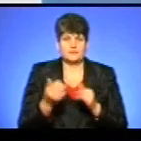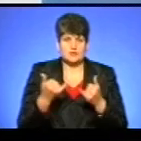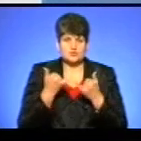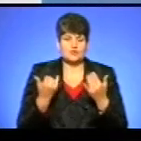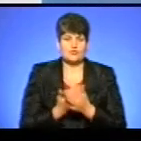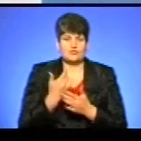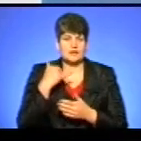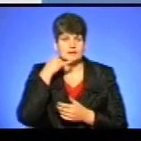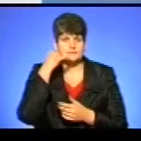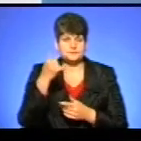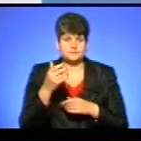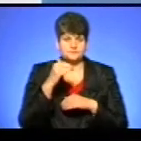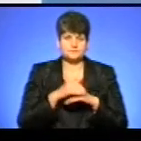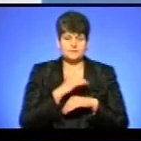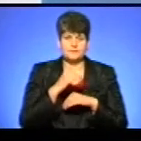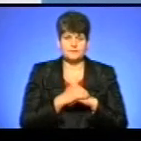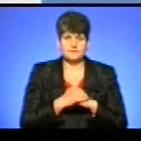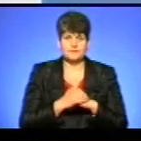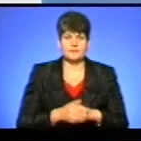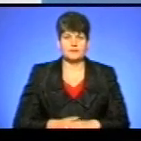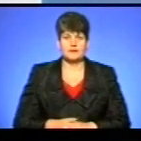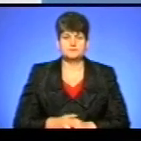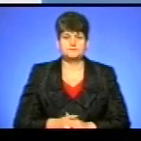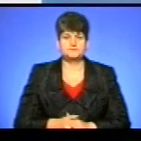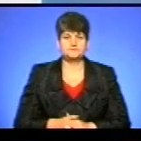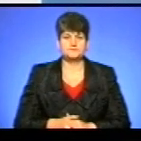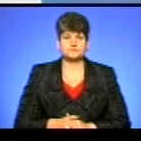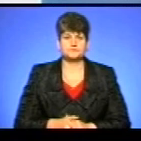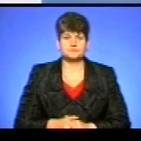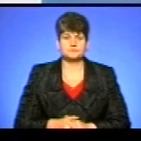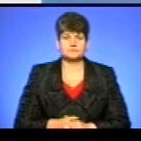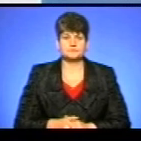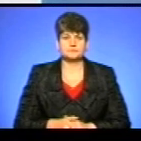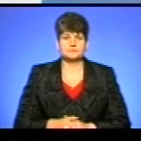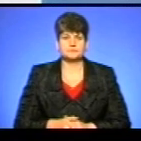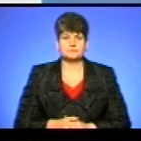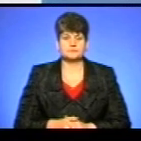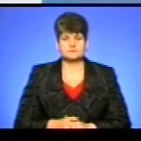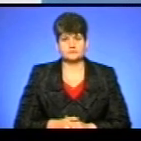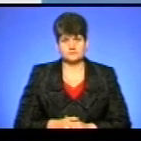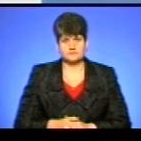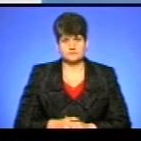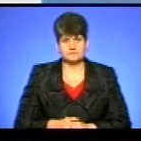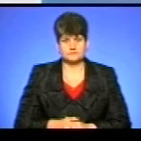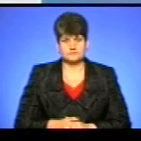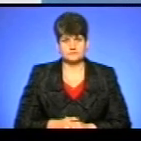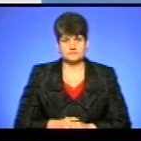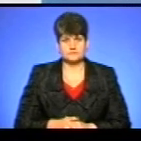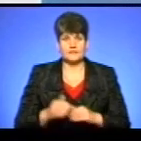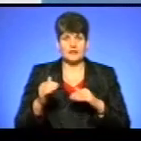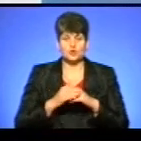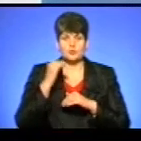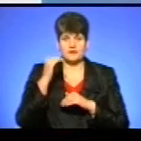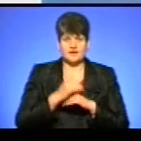звернення від глядачів. Доброго вечора. Ми готові почути ваше запитання. Алло,